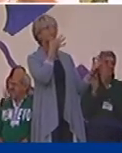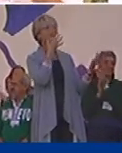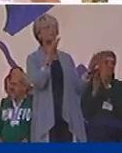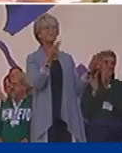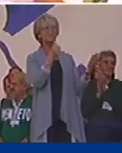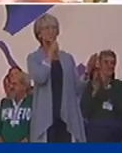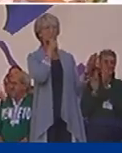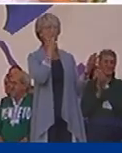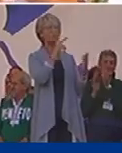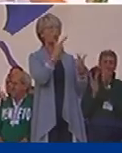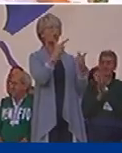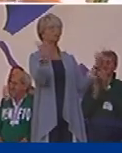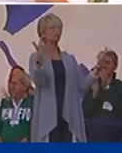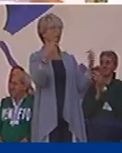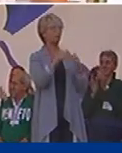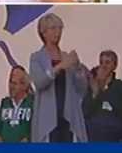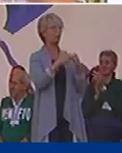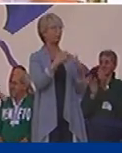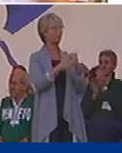non c'è problema.